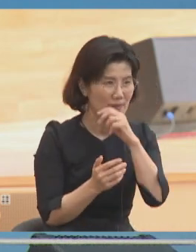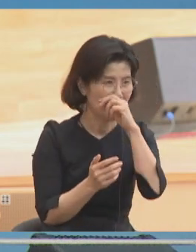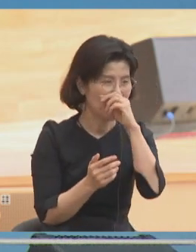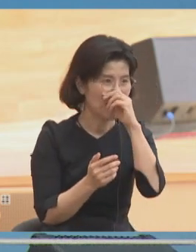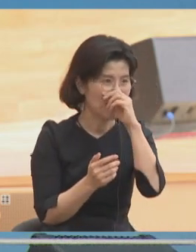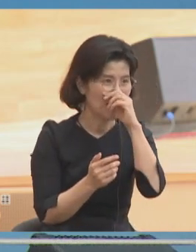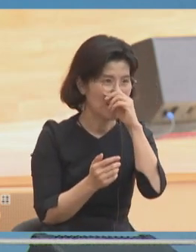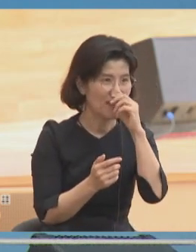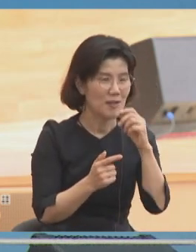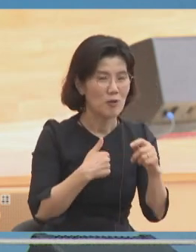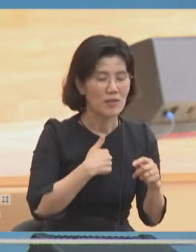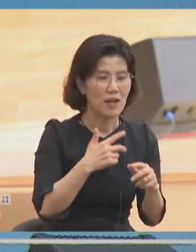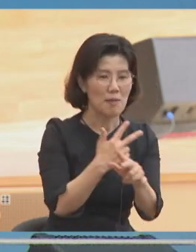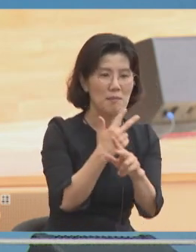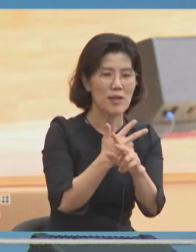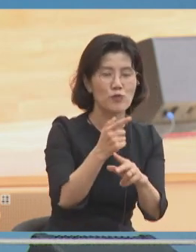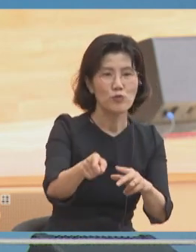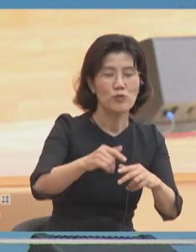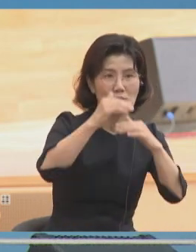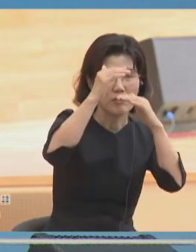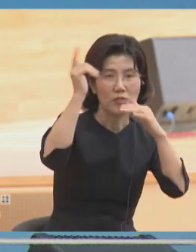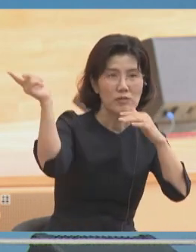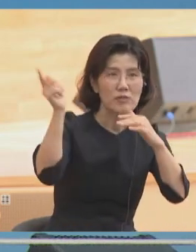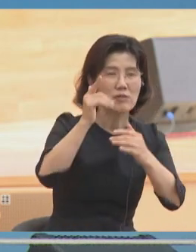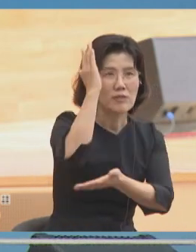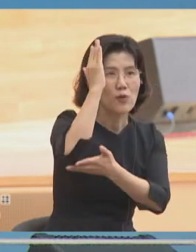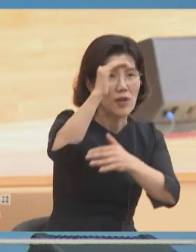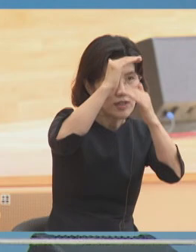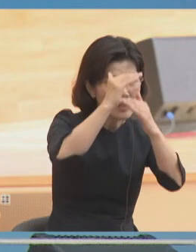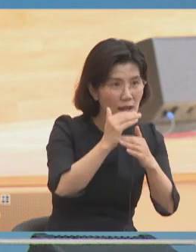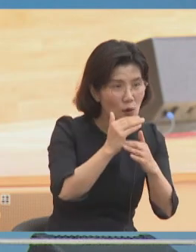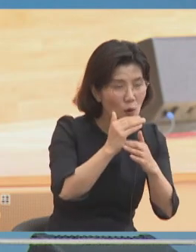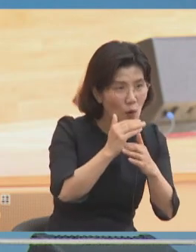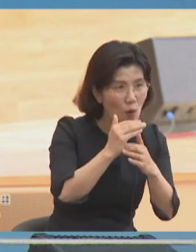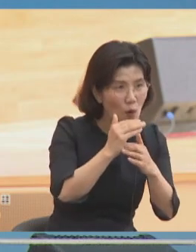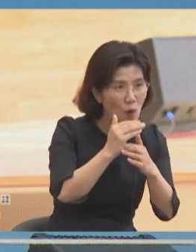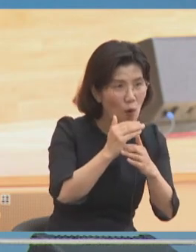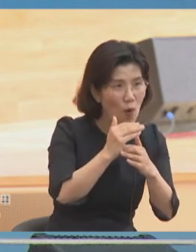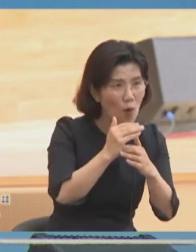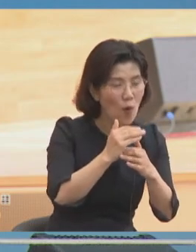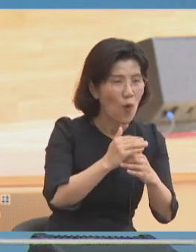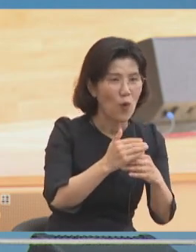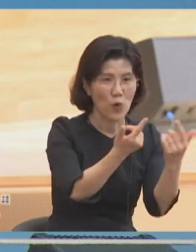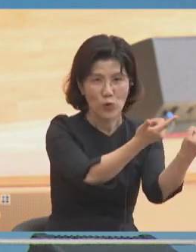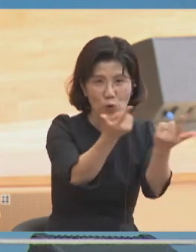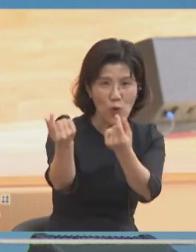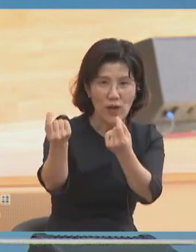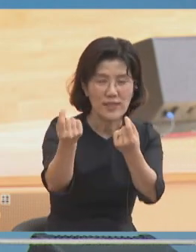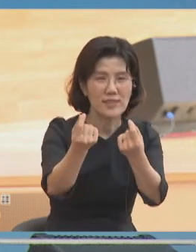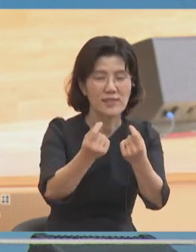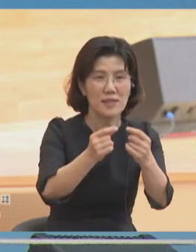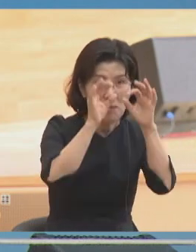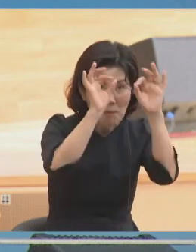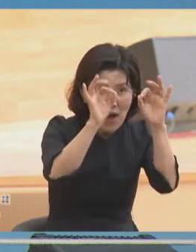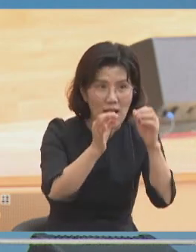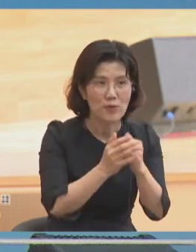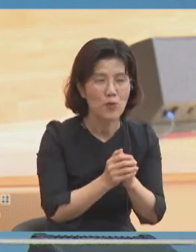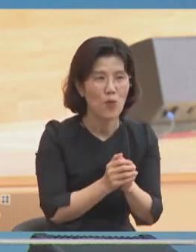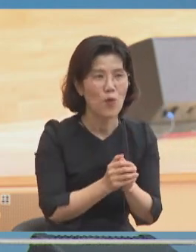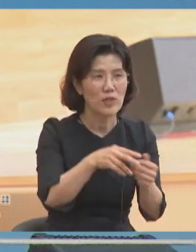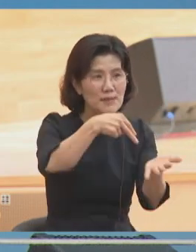들어도 집에 가서 한번 나눠 보십시오 아내 다르고 남편 다르고 애들 다